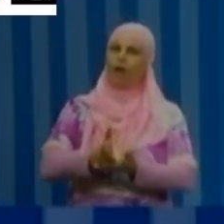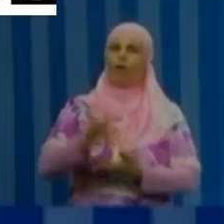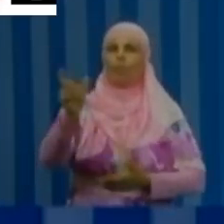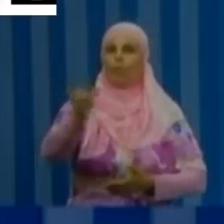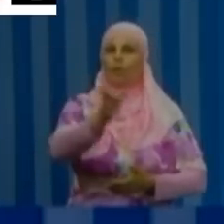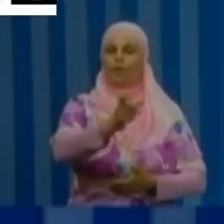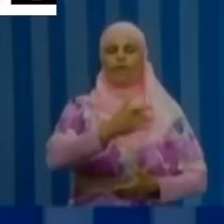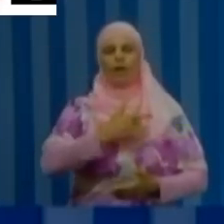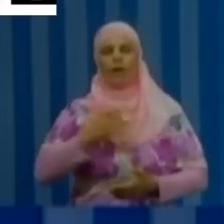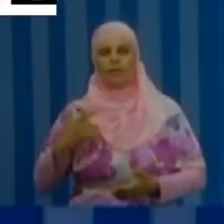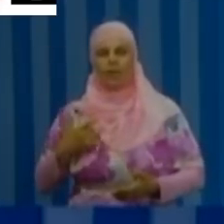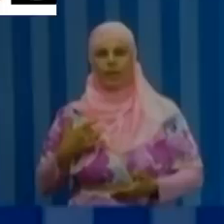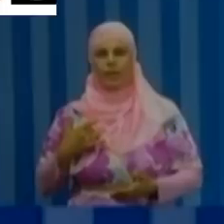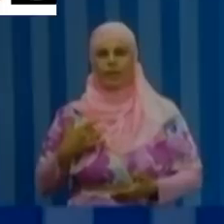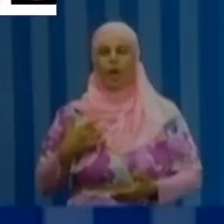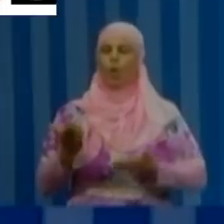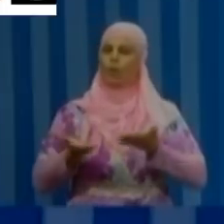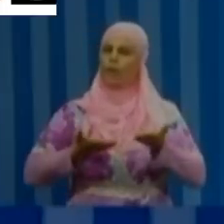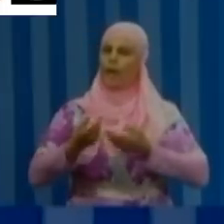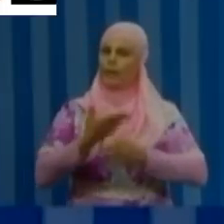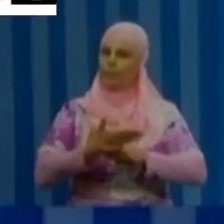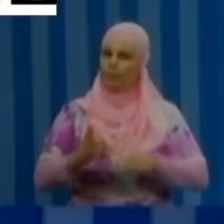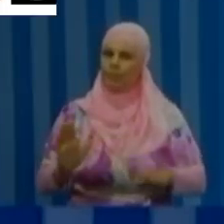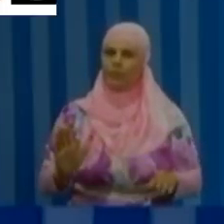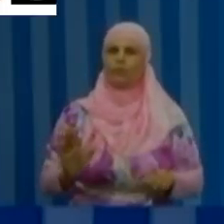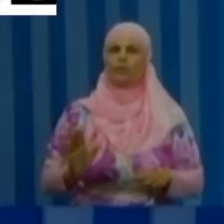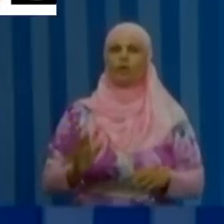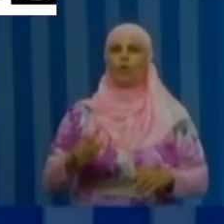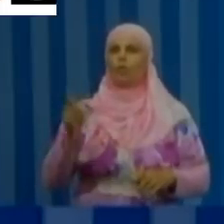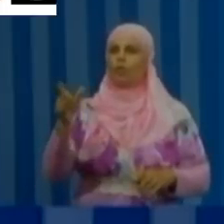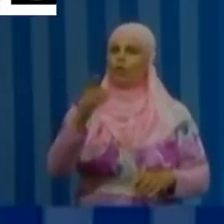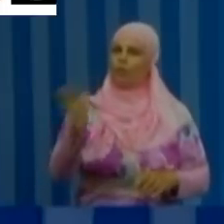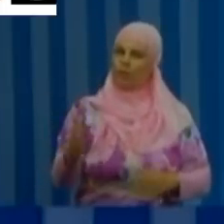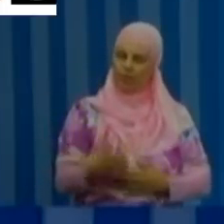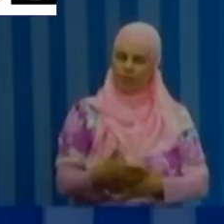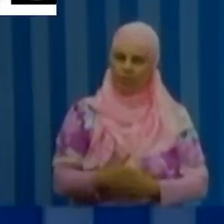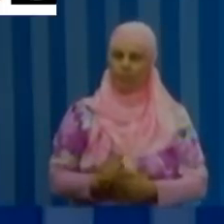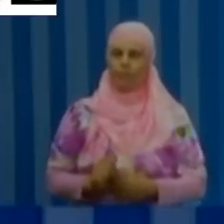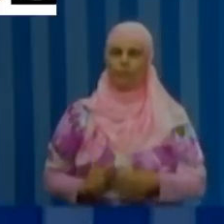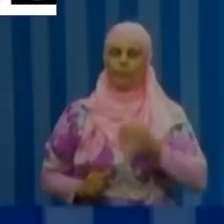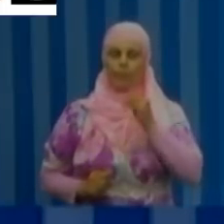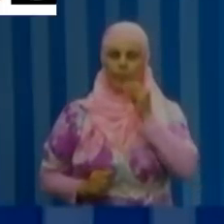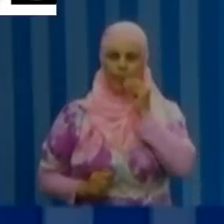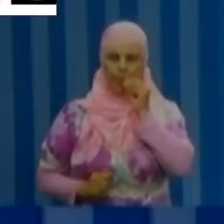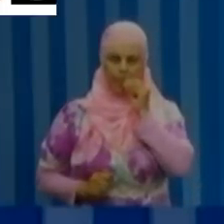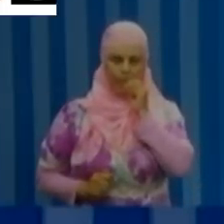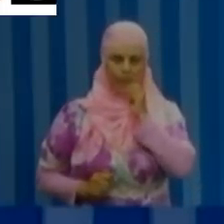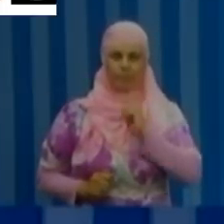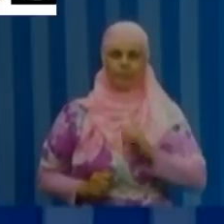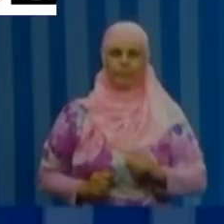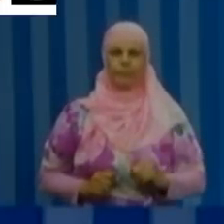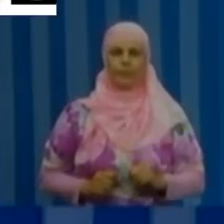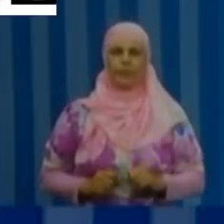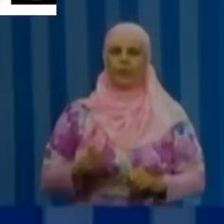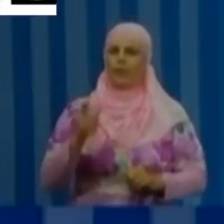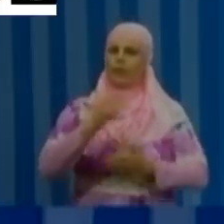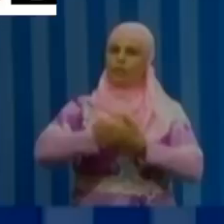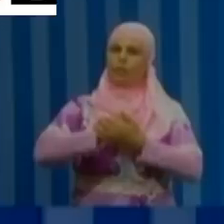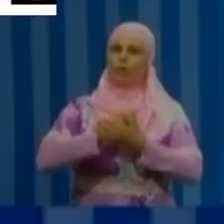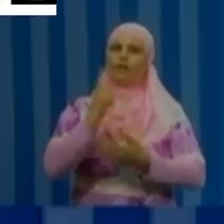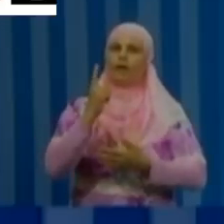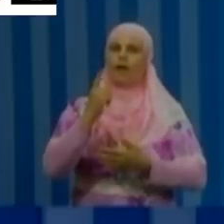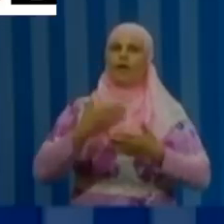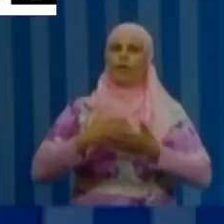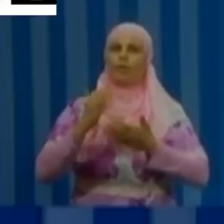الرعايه الصحيه والتعليم المجاني وتوفير الفضاءات الترفيهيه ايضا وثقافيه للشباب يد واحده